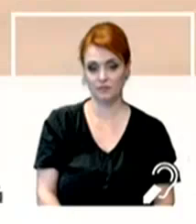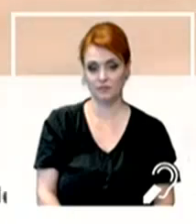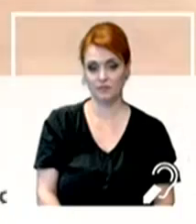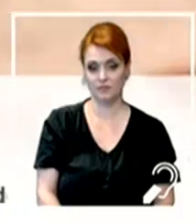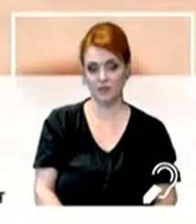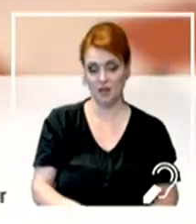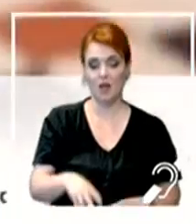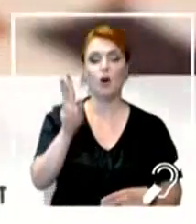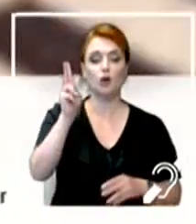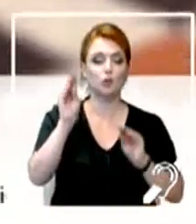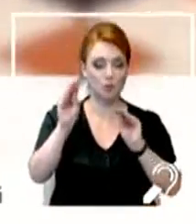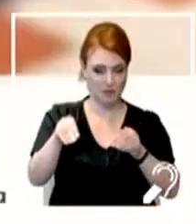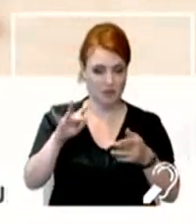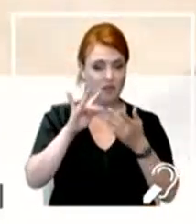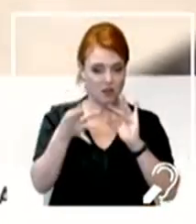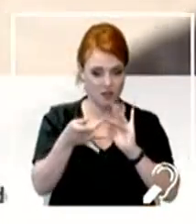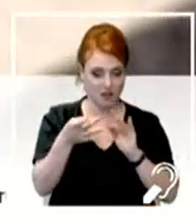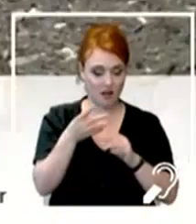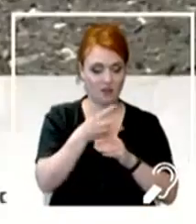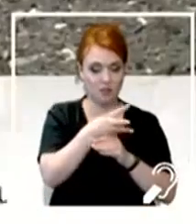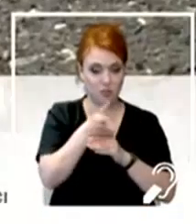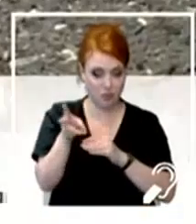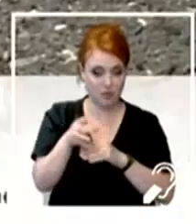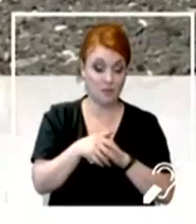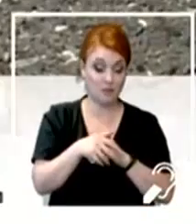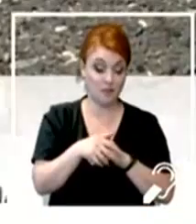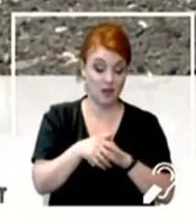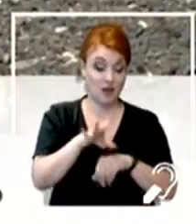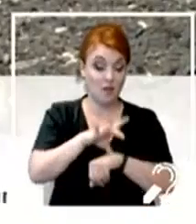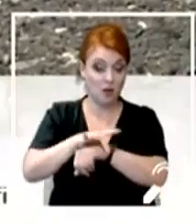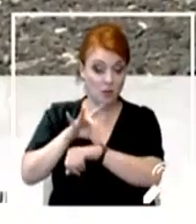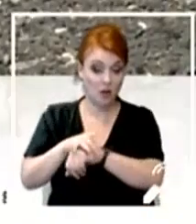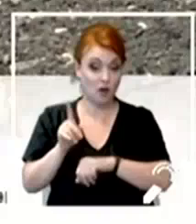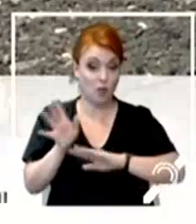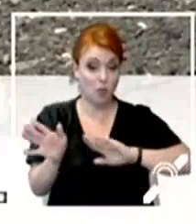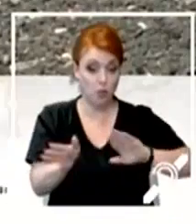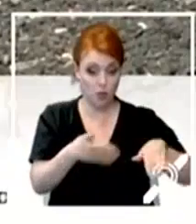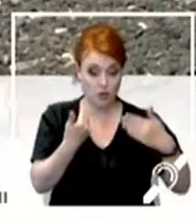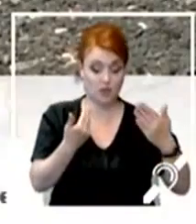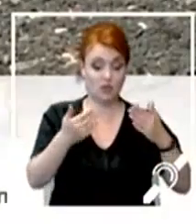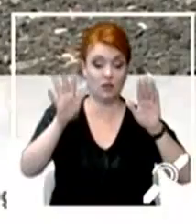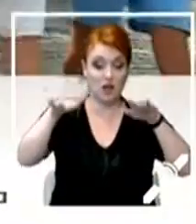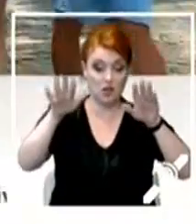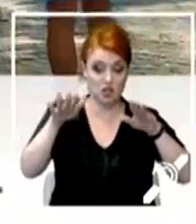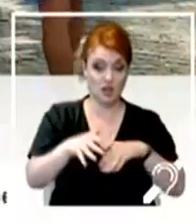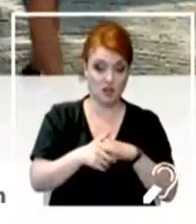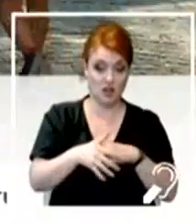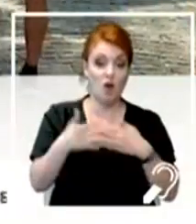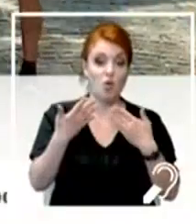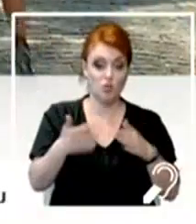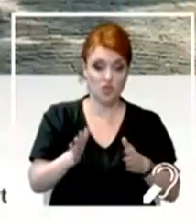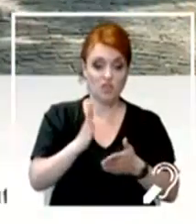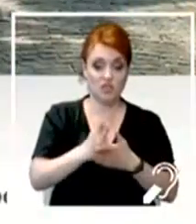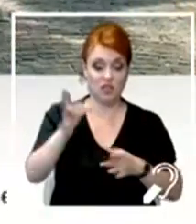Din imaginile distribuite pe rețelele sociale, se poate observa că în urma ploii, în pavajul ce reprezintă covorul tradițional, s-au